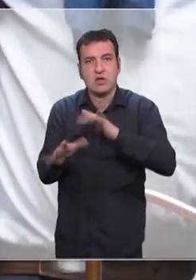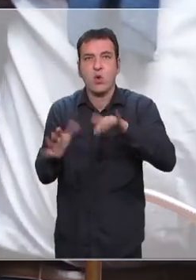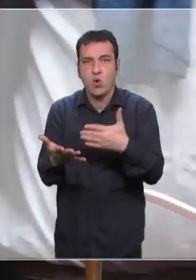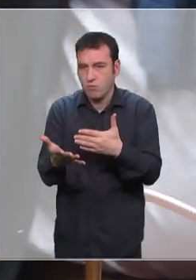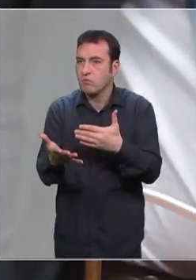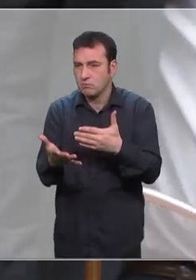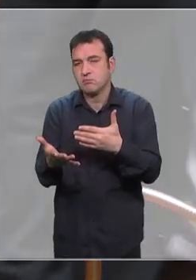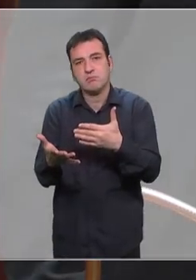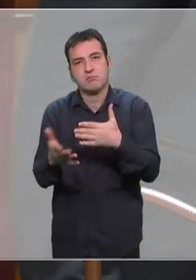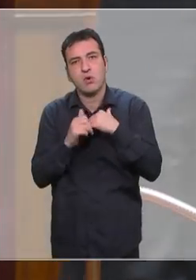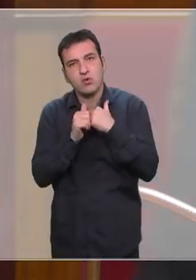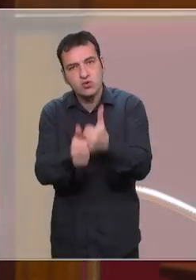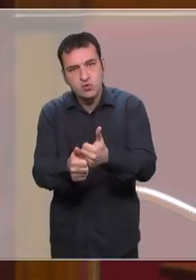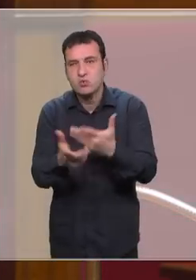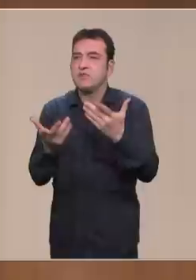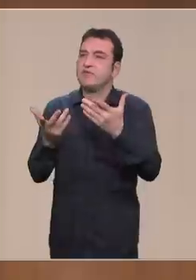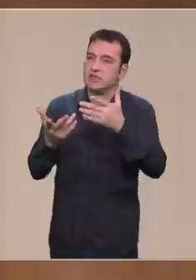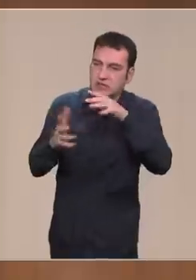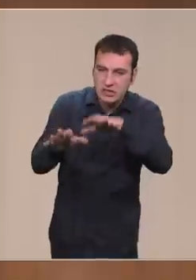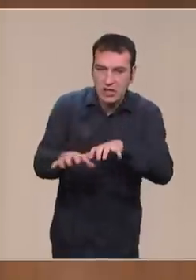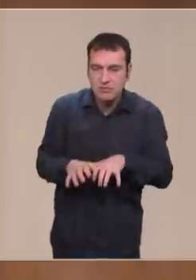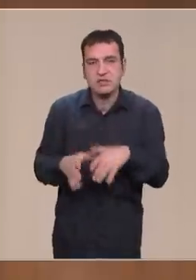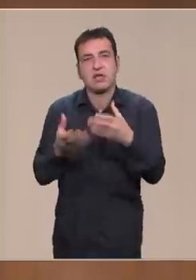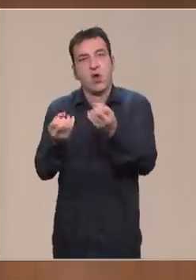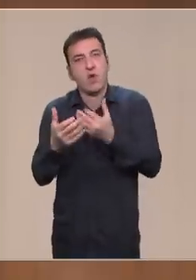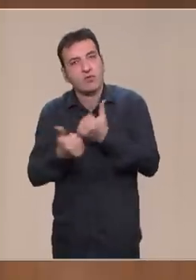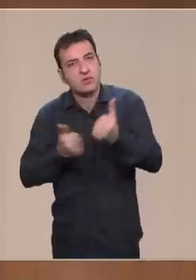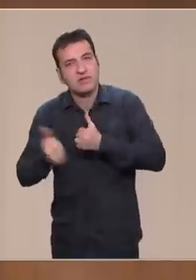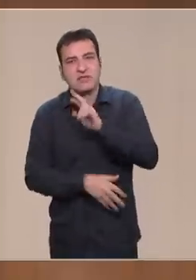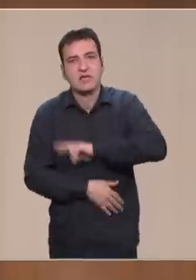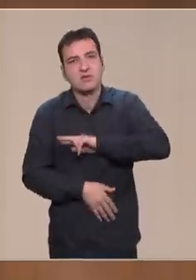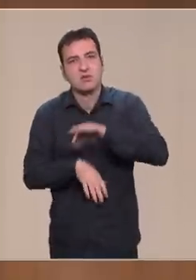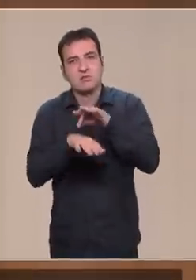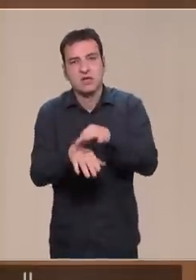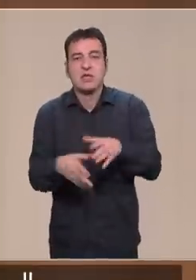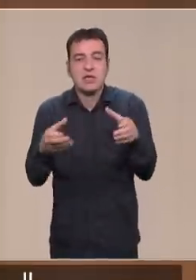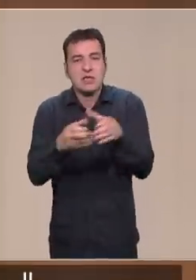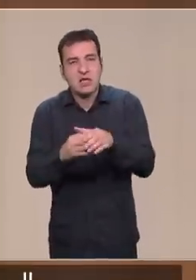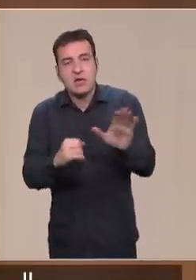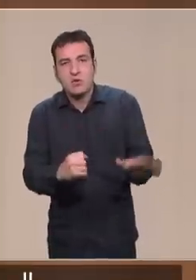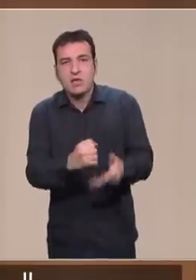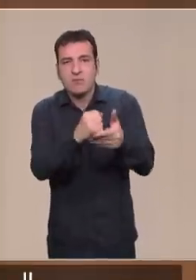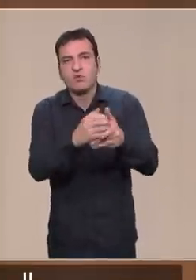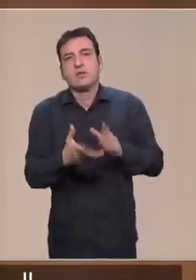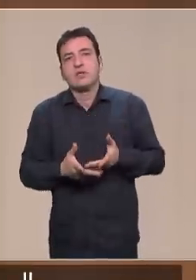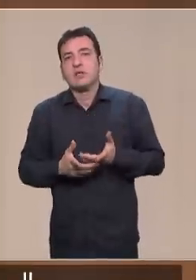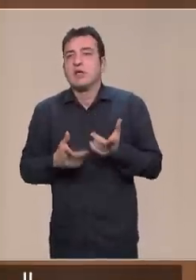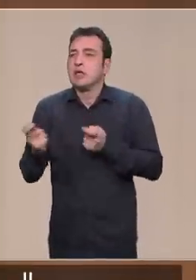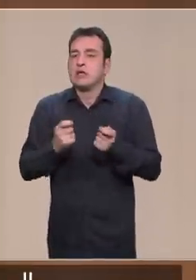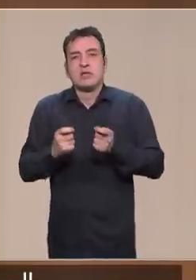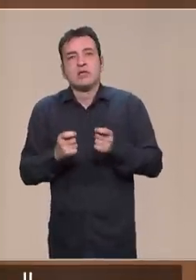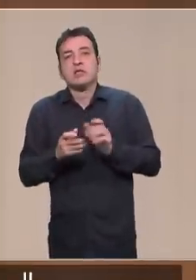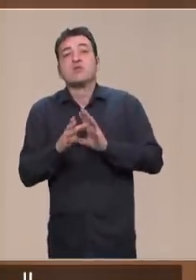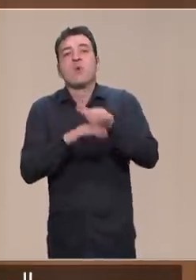administratifs, ALD, maladies professionnelles, offres de services de l'assurance maladie. Les cellules d'appui et de coordination post-Covid ont été généralisées